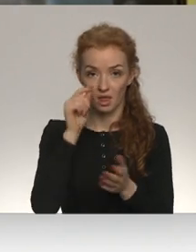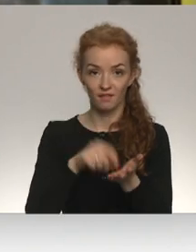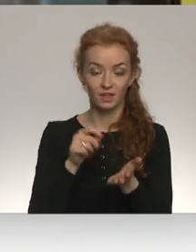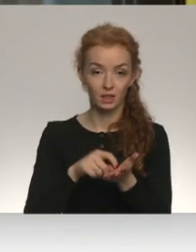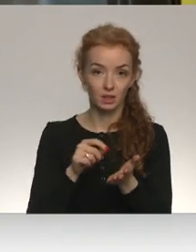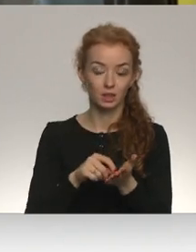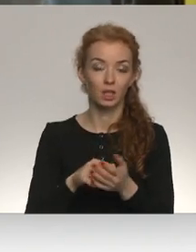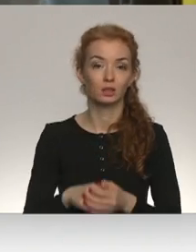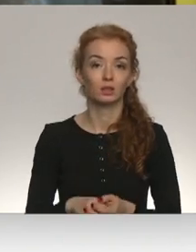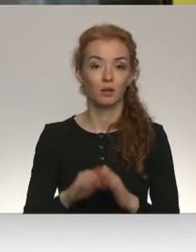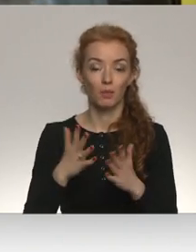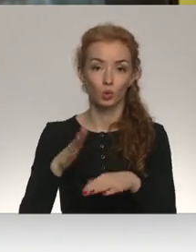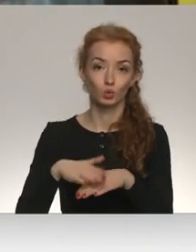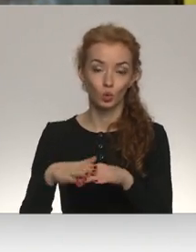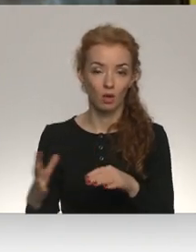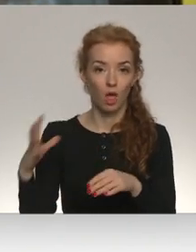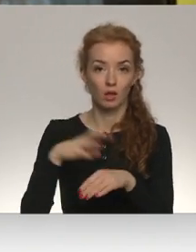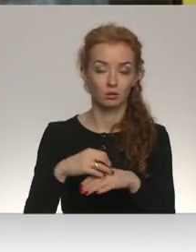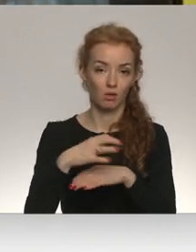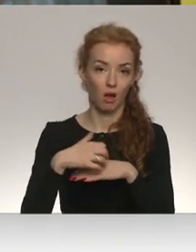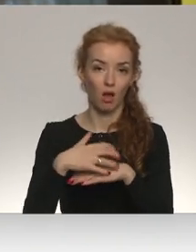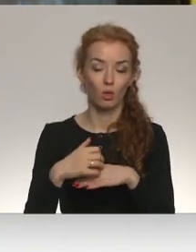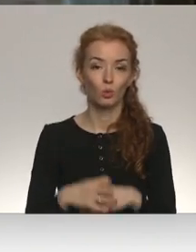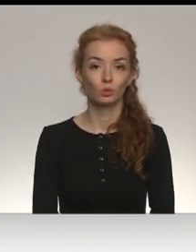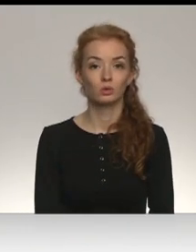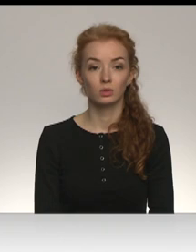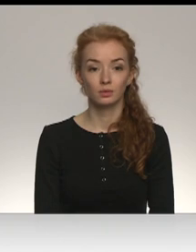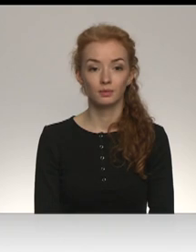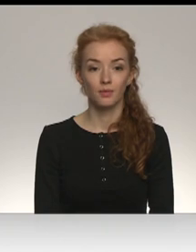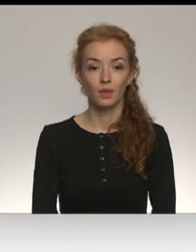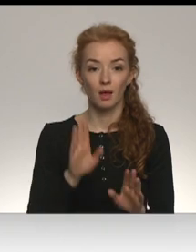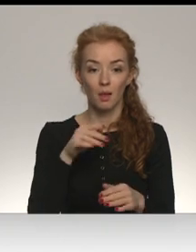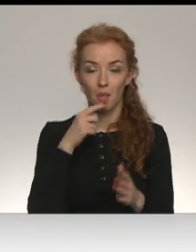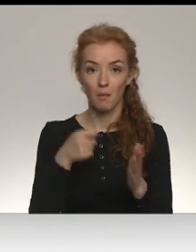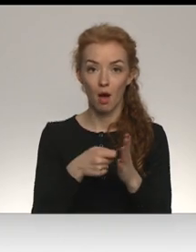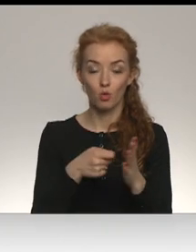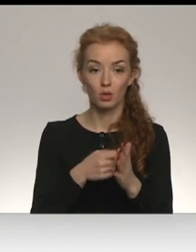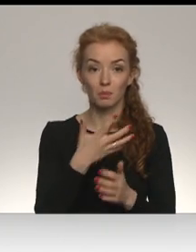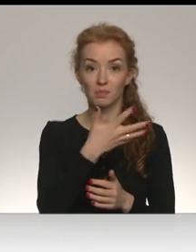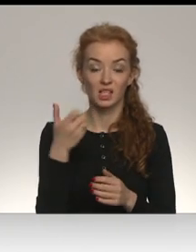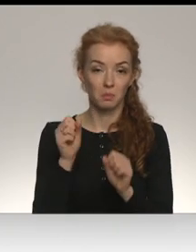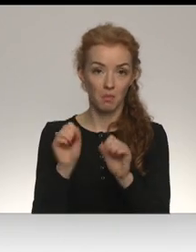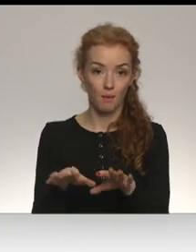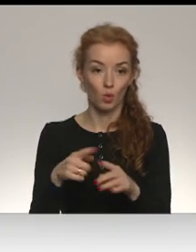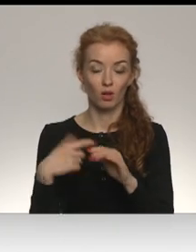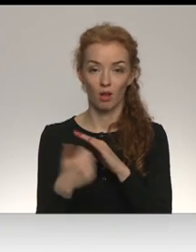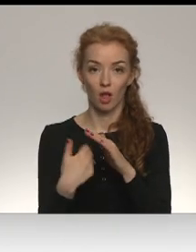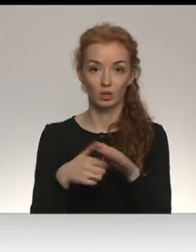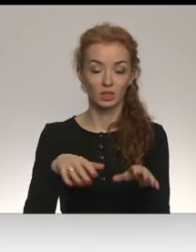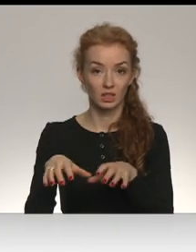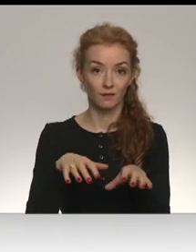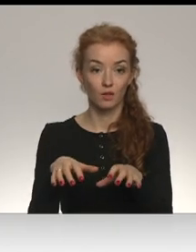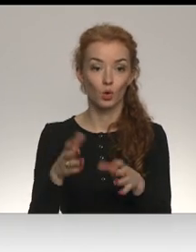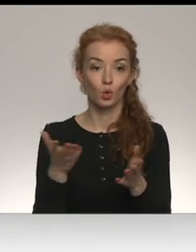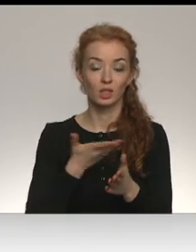tur vasarnīcās, bet suņi apēda kaķus. Lai pabarotu vairāk nekā 500 pamestos un klaiņojušos dzīvniekus,